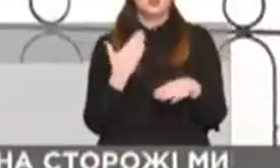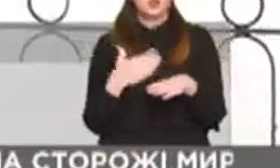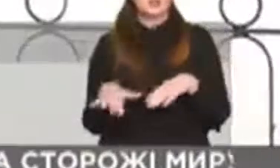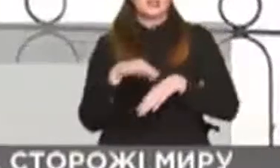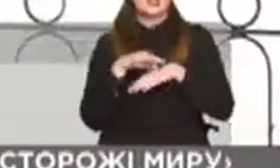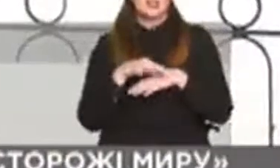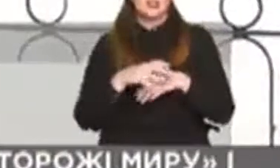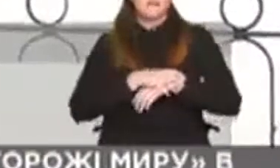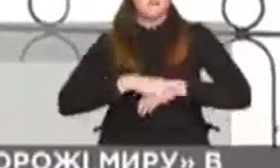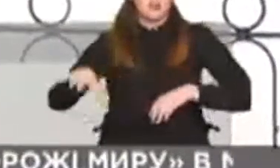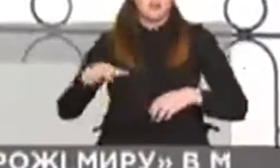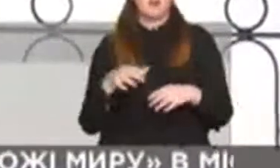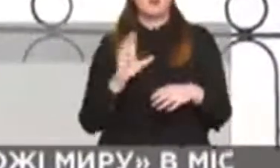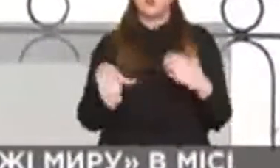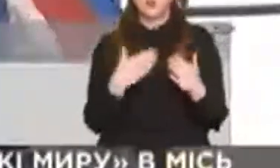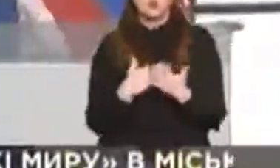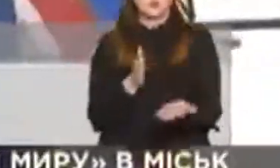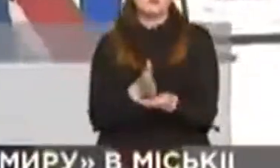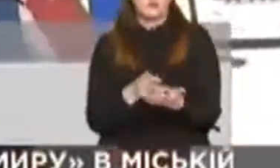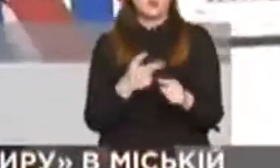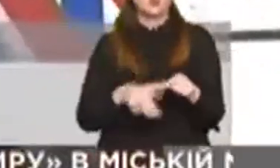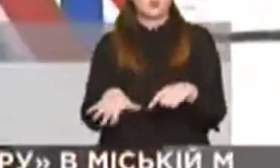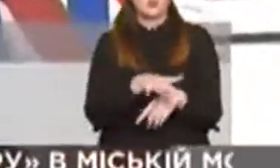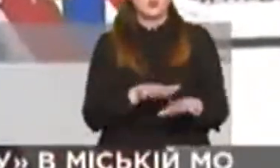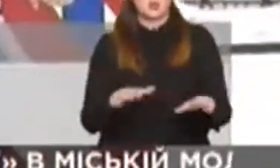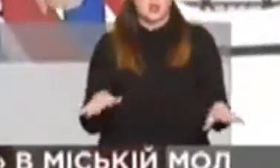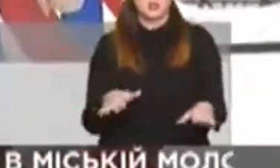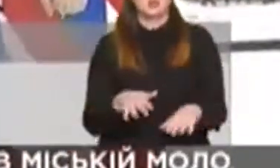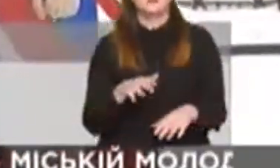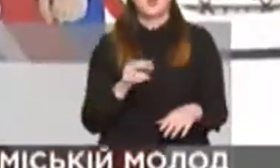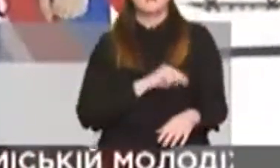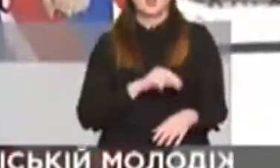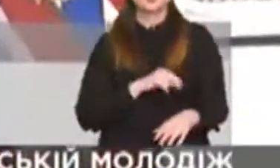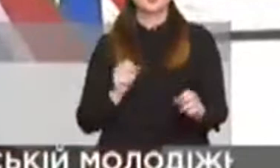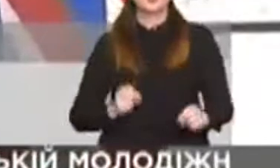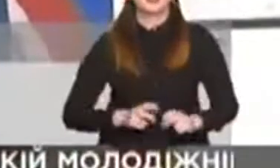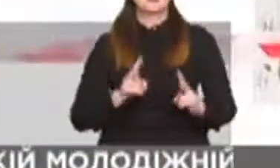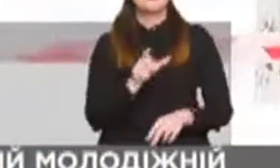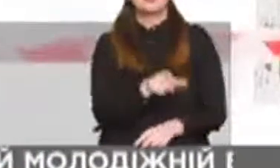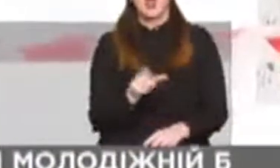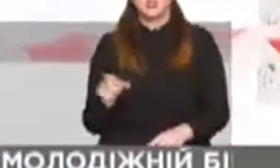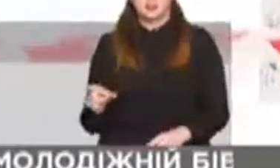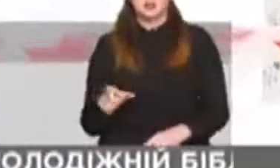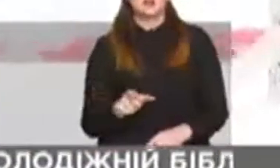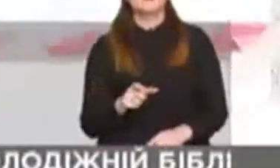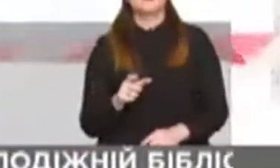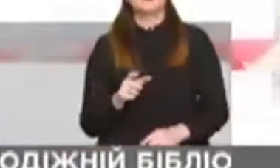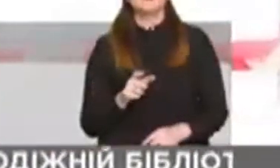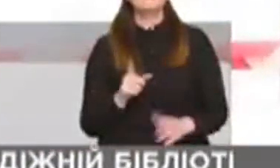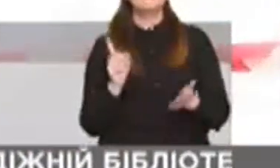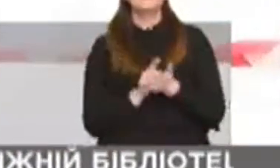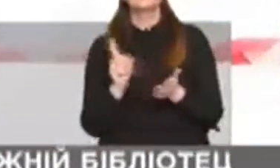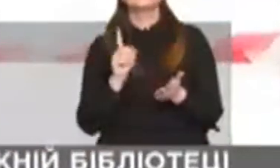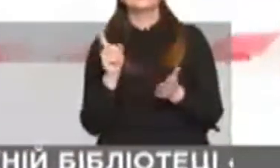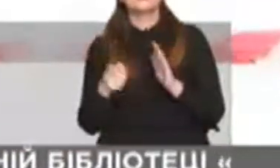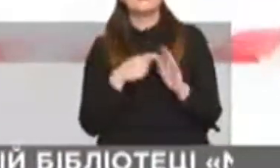відірвало. До сих пір вони тут перебувають на цьому майданчику дитячому, працюють криміналісти. Додам, що вдалося від